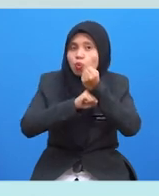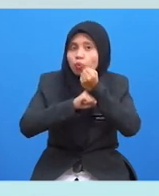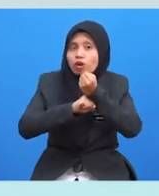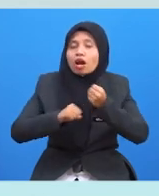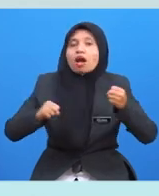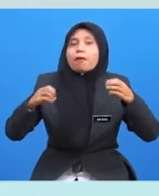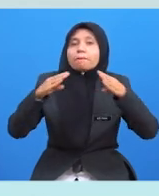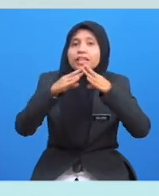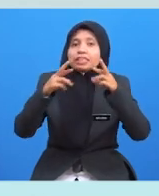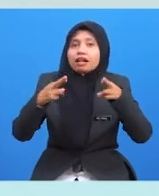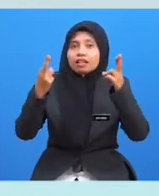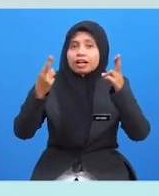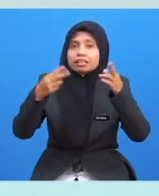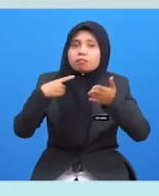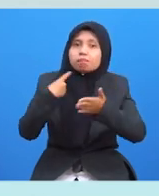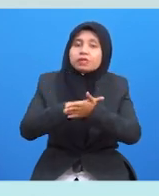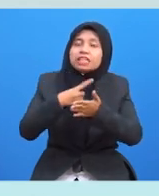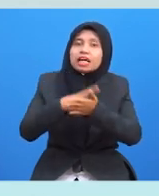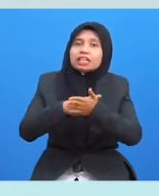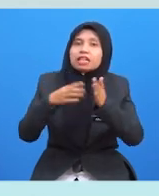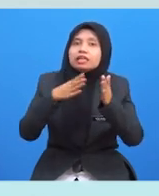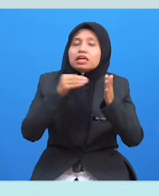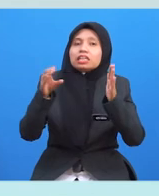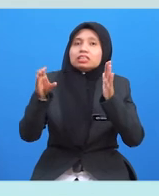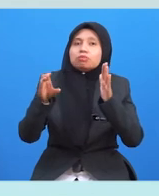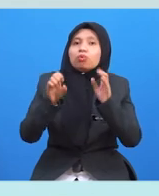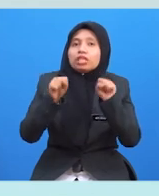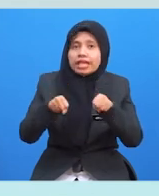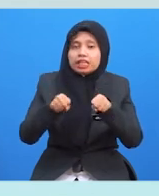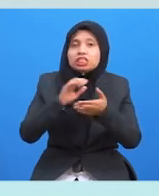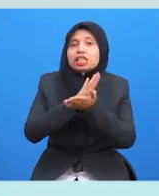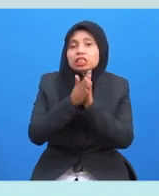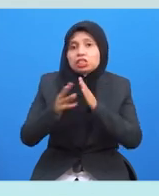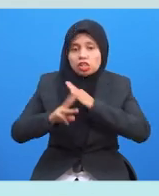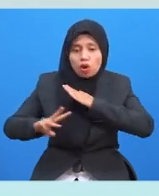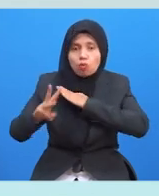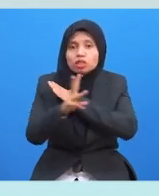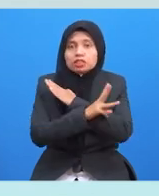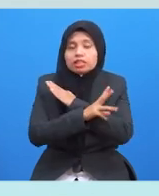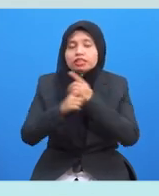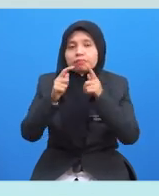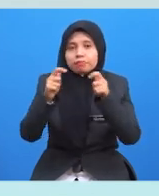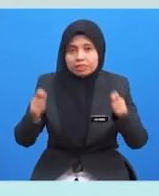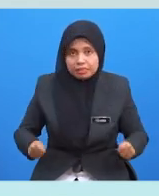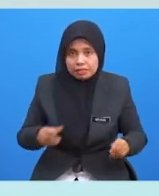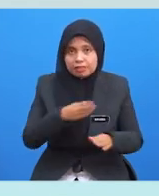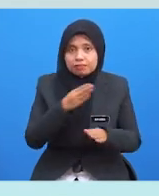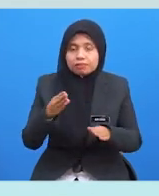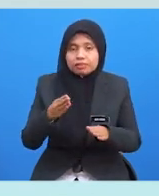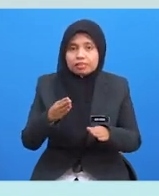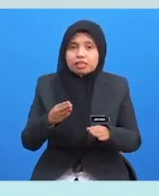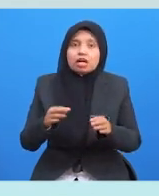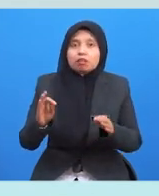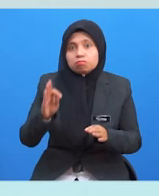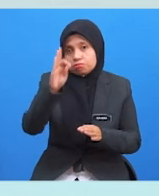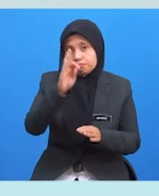berhampiran dan sesuai dijadikan kawasan kediaman dan perindustrian.